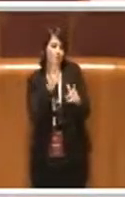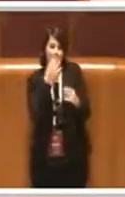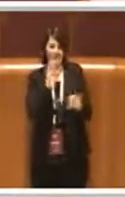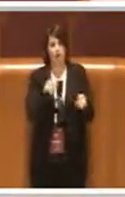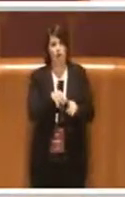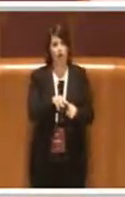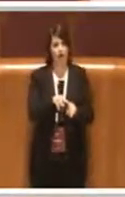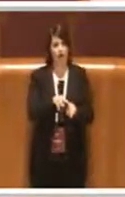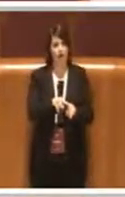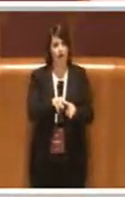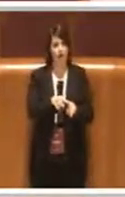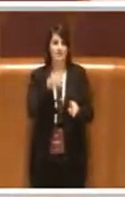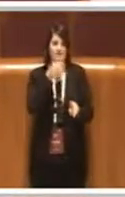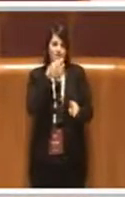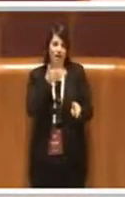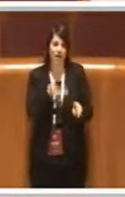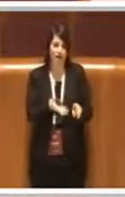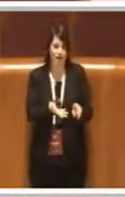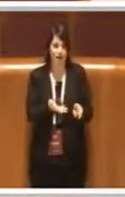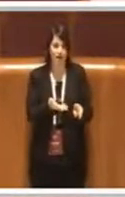si predispongono